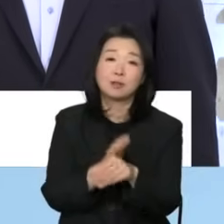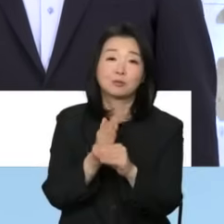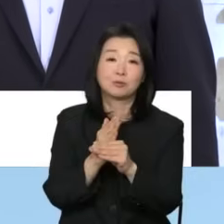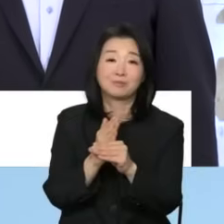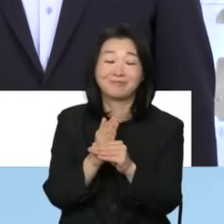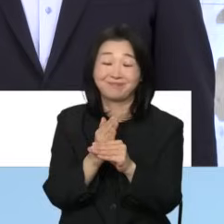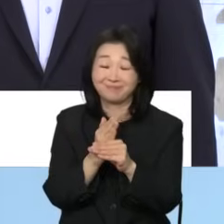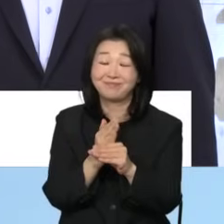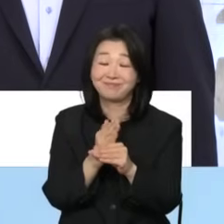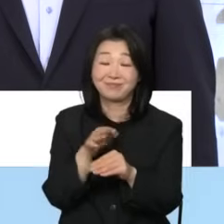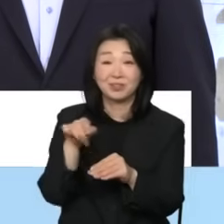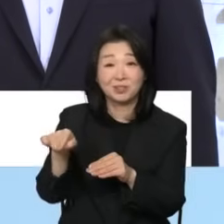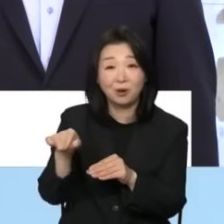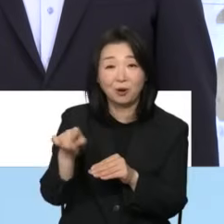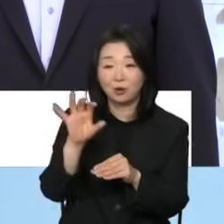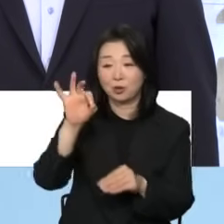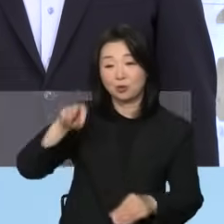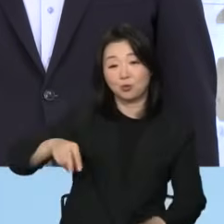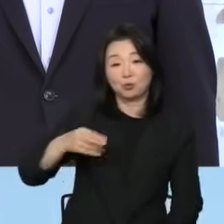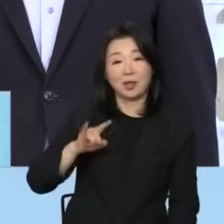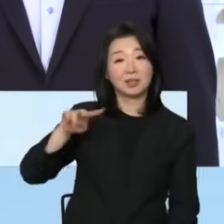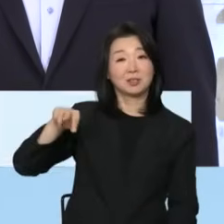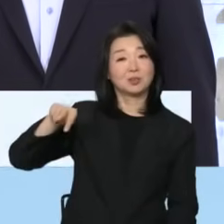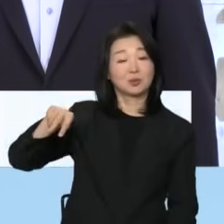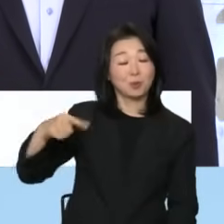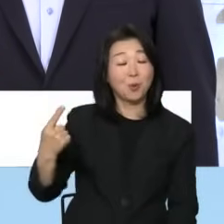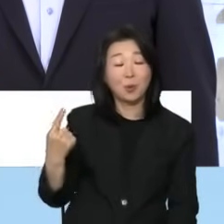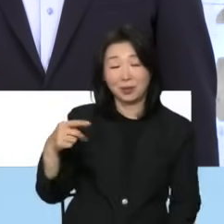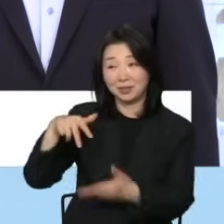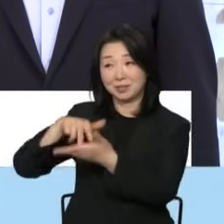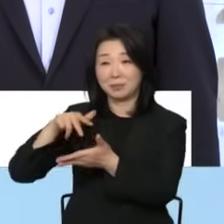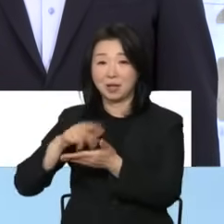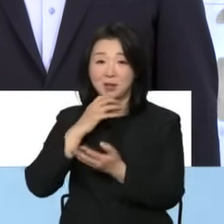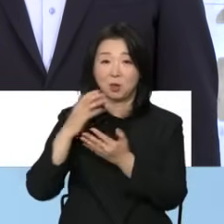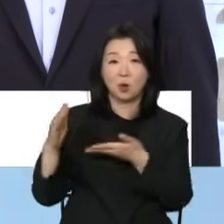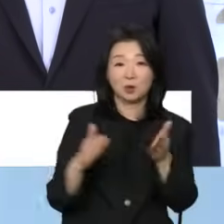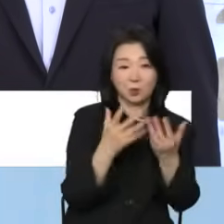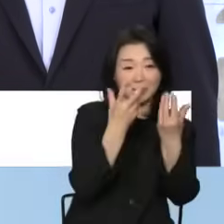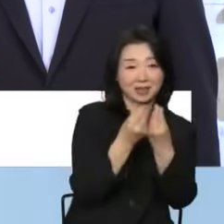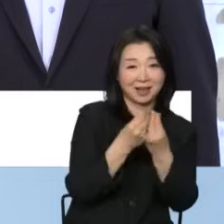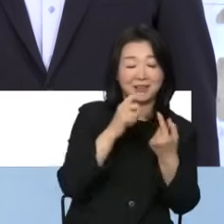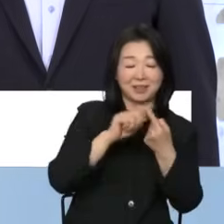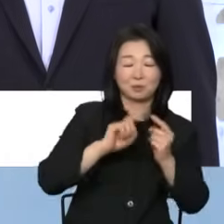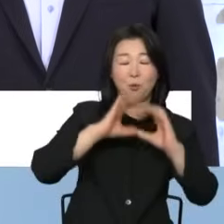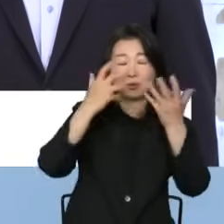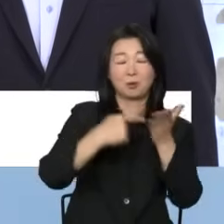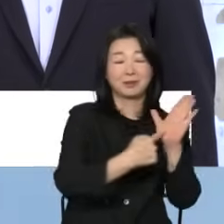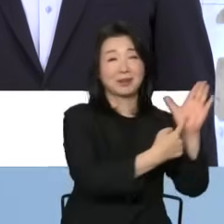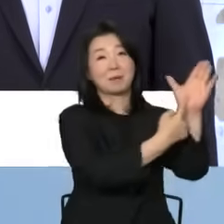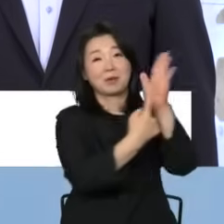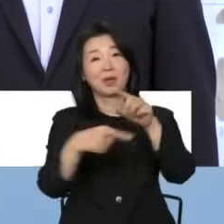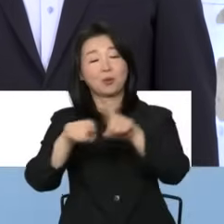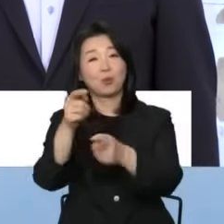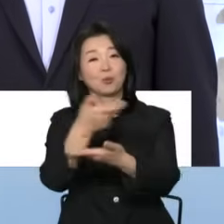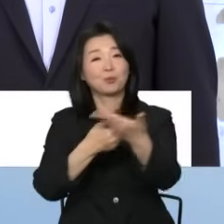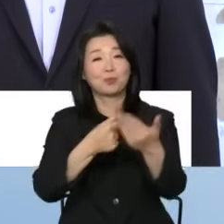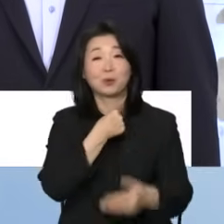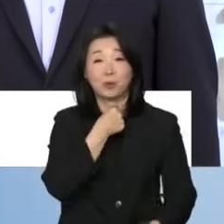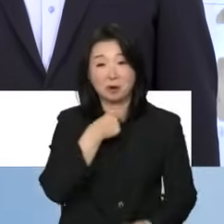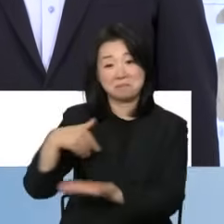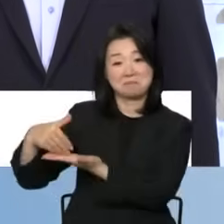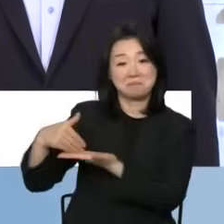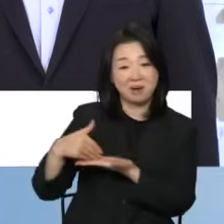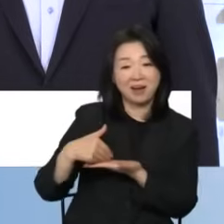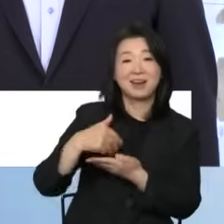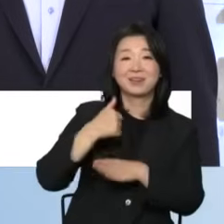사실에 주목해서 유네스코가 이 경기도에서 그 사례를 전 세계적으로 한번 공유하는 기회를 갖고 싶다 해서